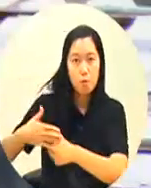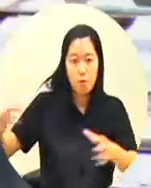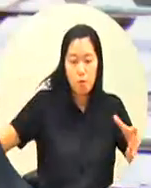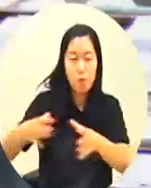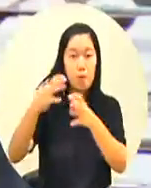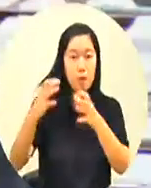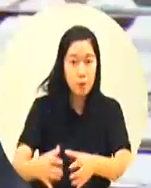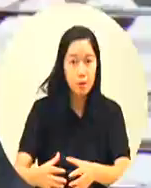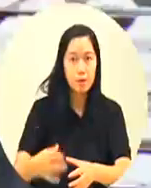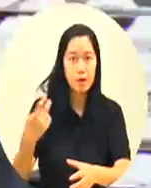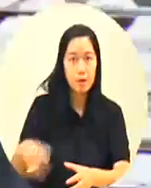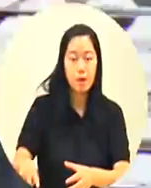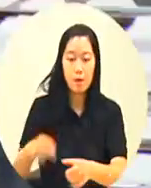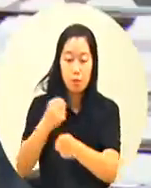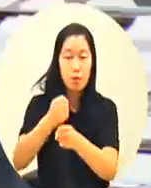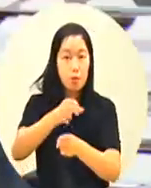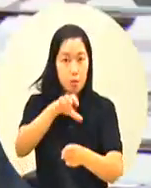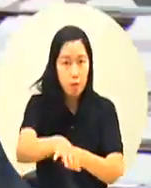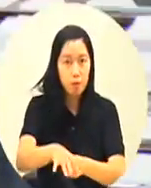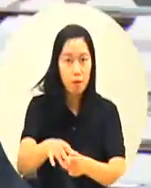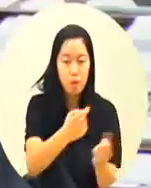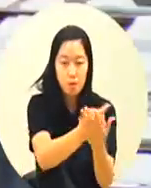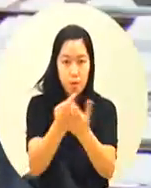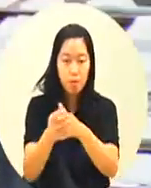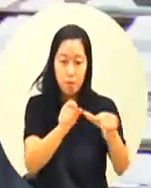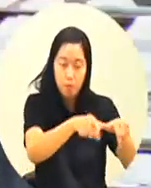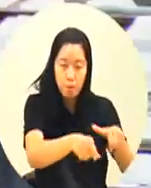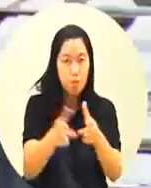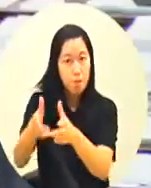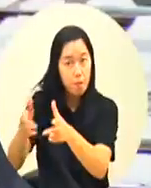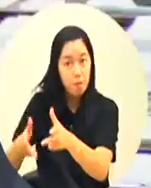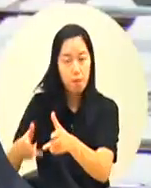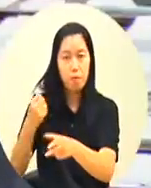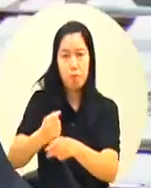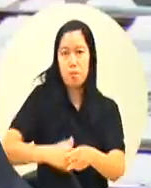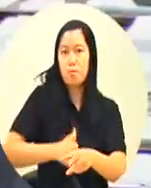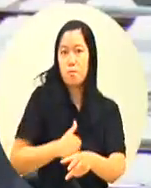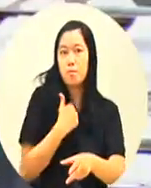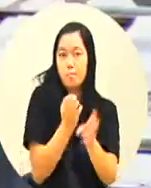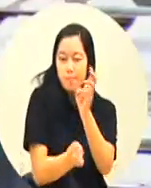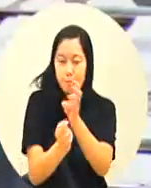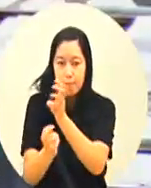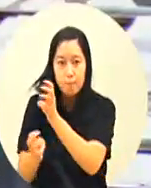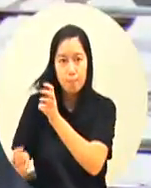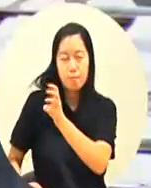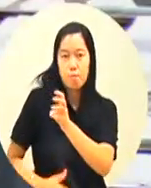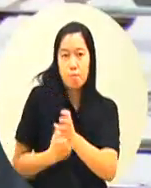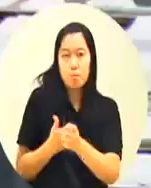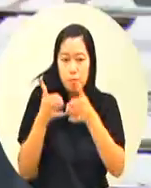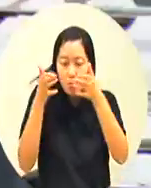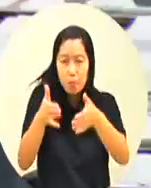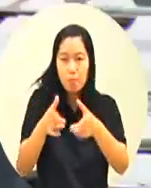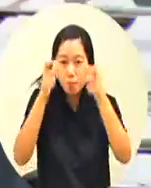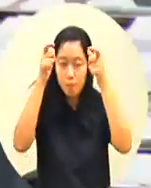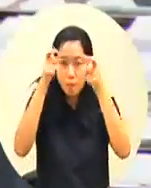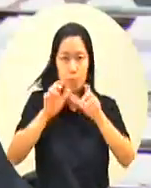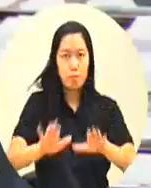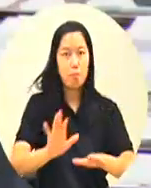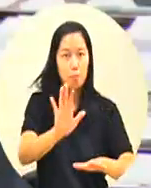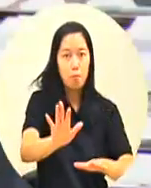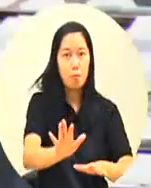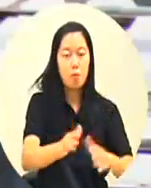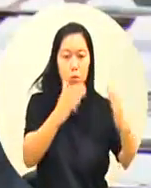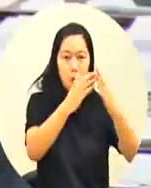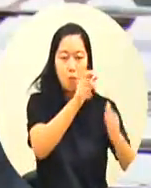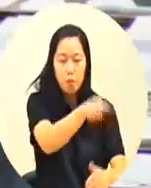家团或者一个平台，然后呢，每一家产业真的是要很细致的针对高雄现有的产业一家一家去